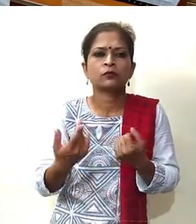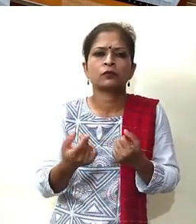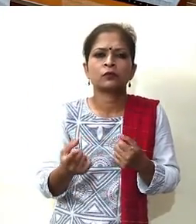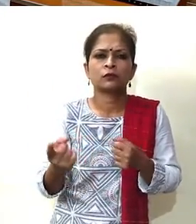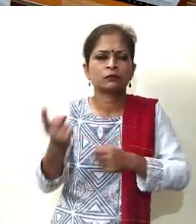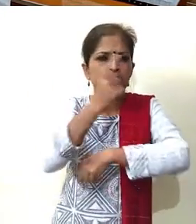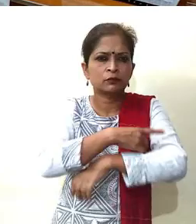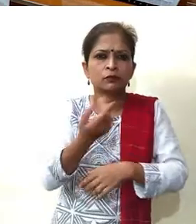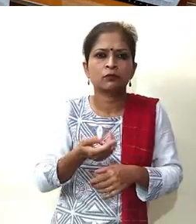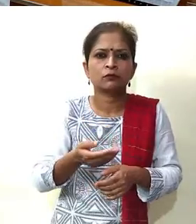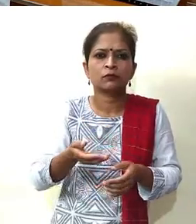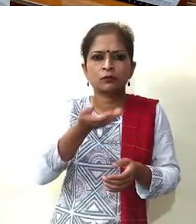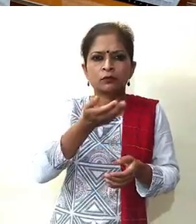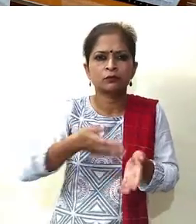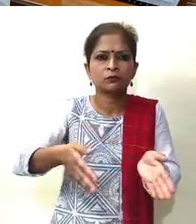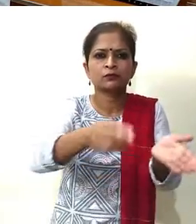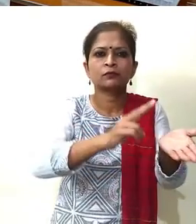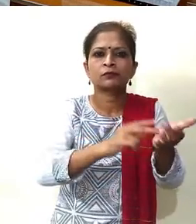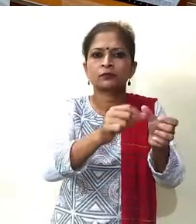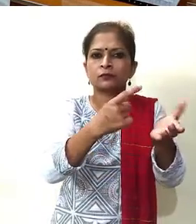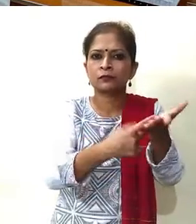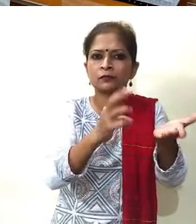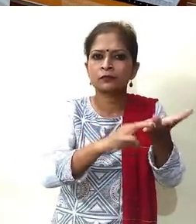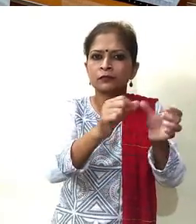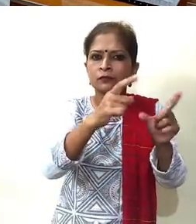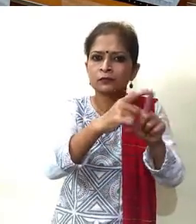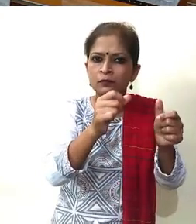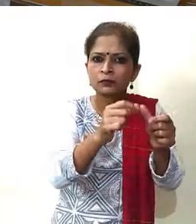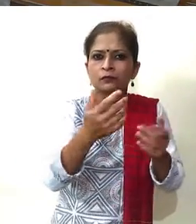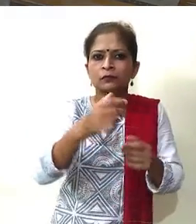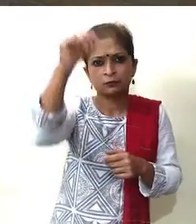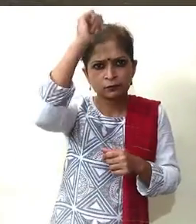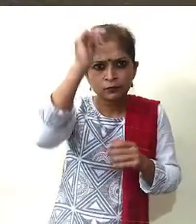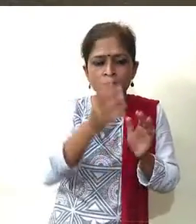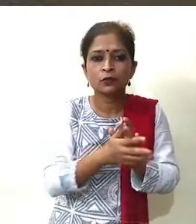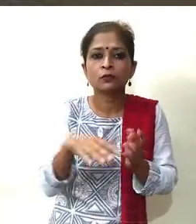थे नर्मदा में और अचानक